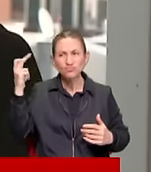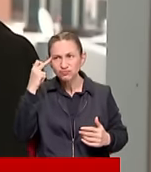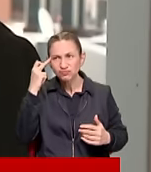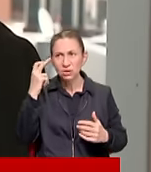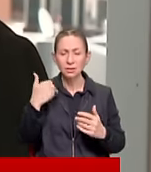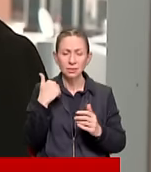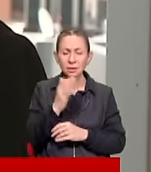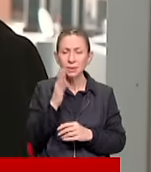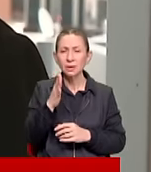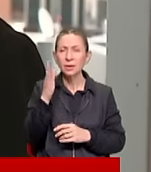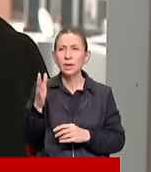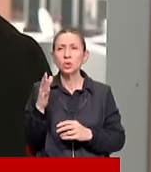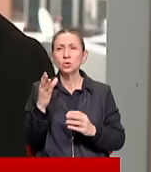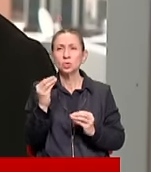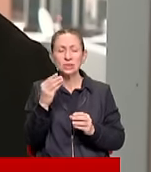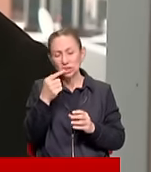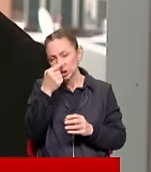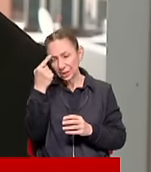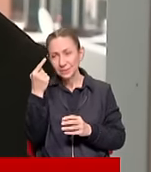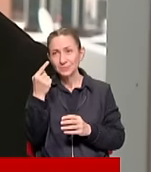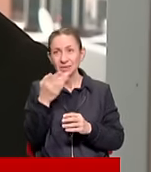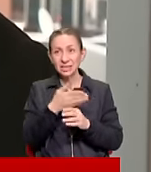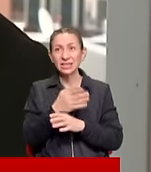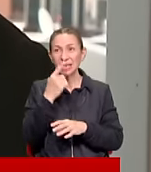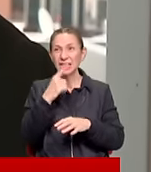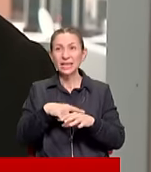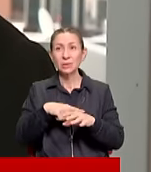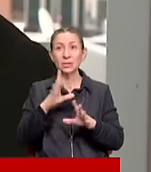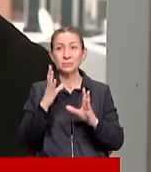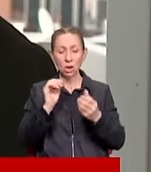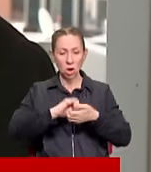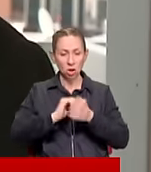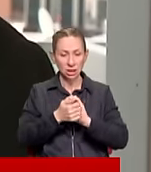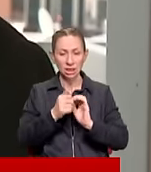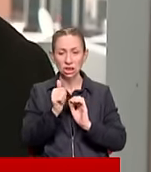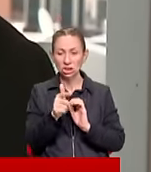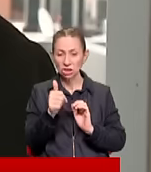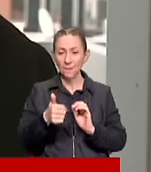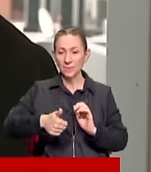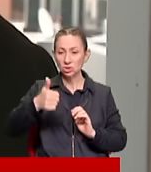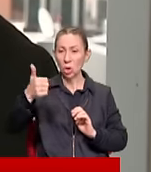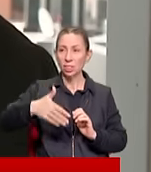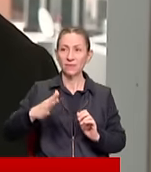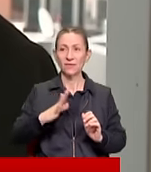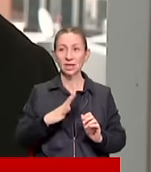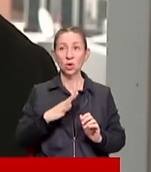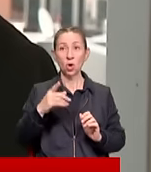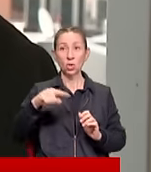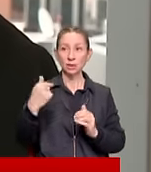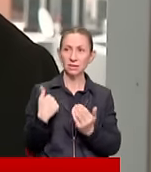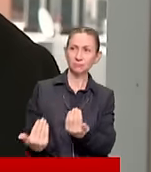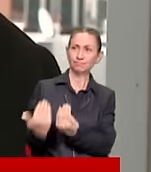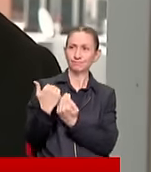de şansım çok gerçekten de inanılmaz bir örgüt, ilçe başkanım ve yönetimi vardı. Onlar da